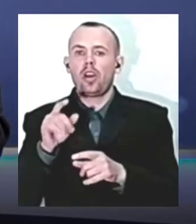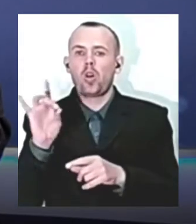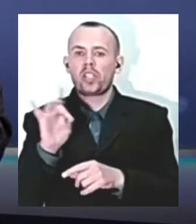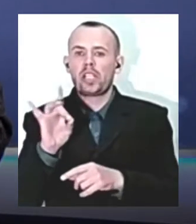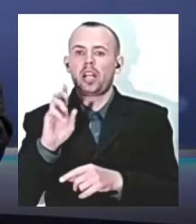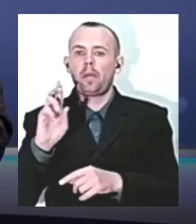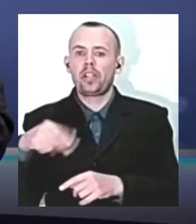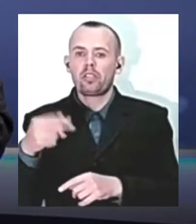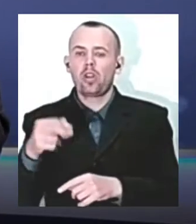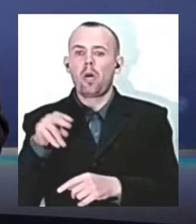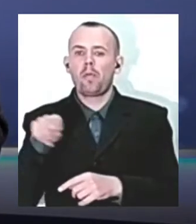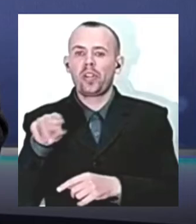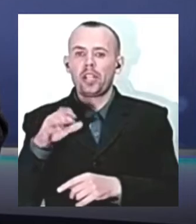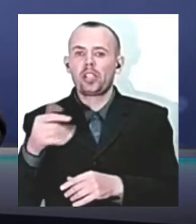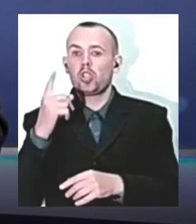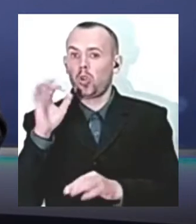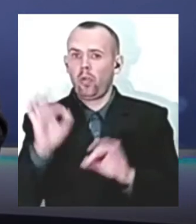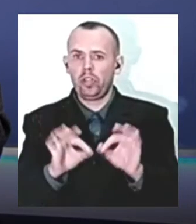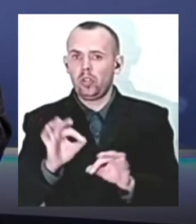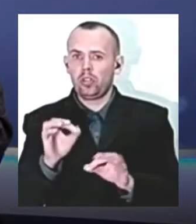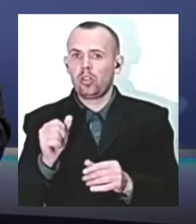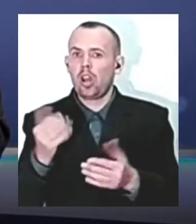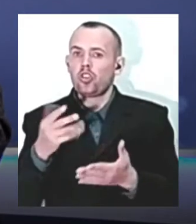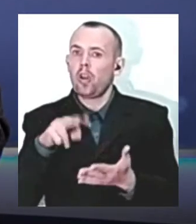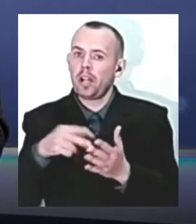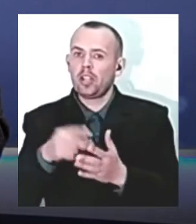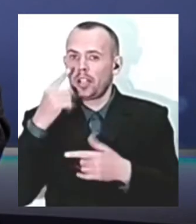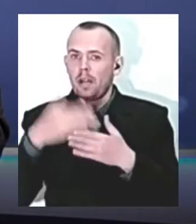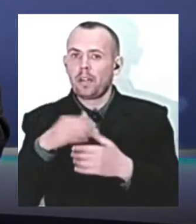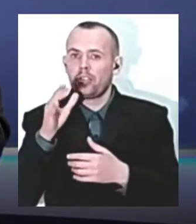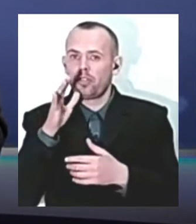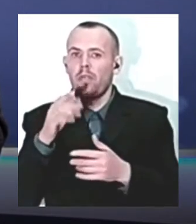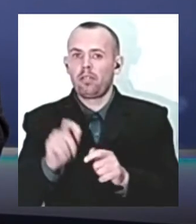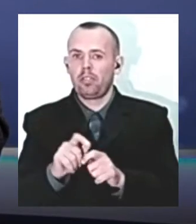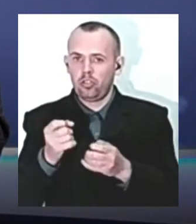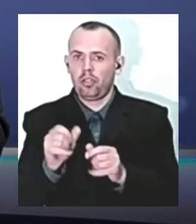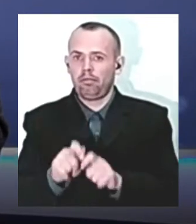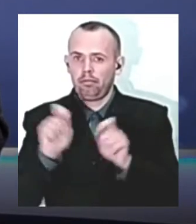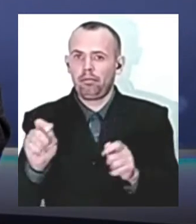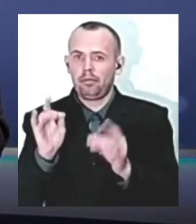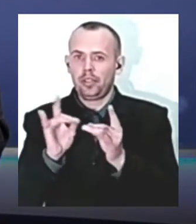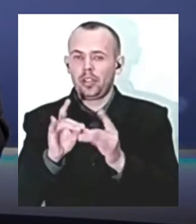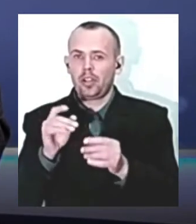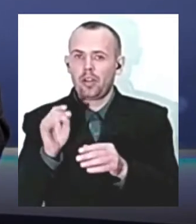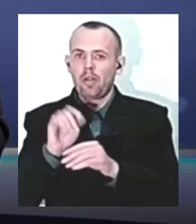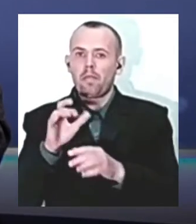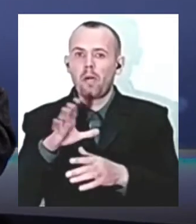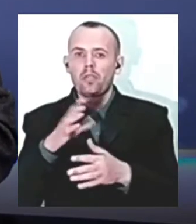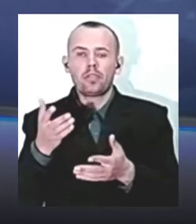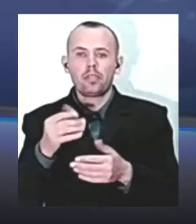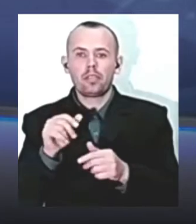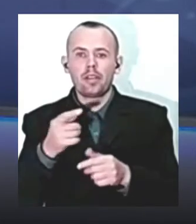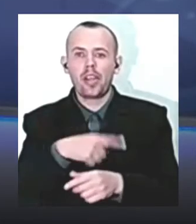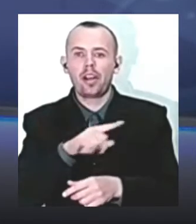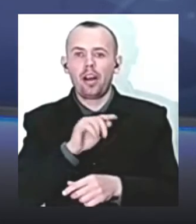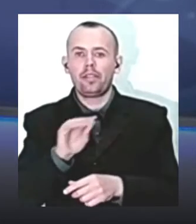Подільський – в 100%. Чи планується найближчим часом розгортати додаткові ліжка, можливо, відкривати додаткові опорні лікарні? Ну,